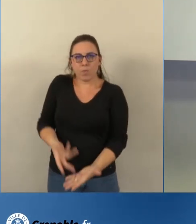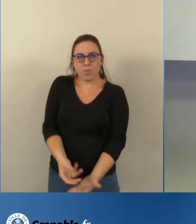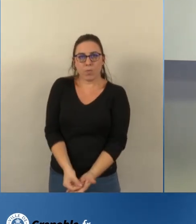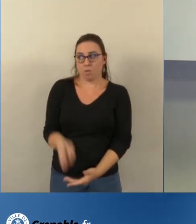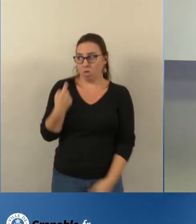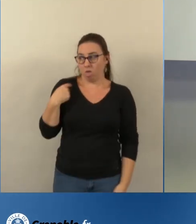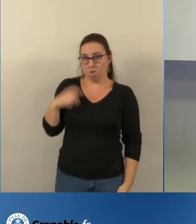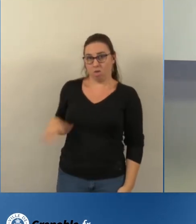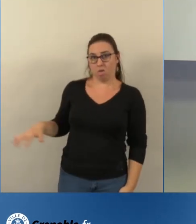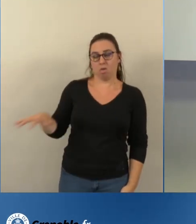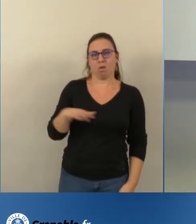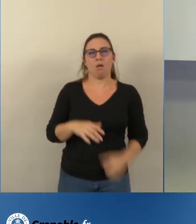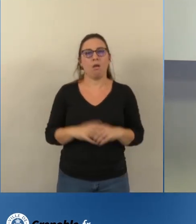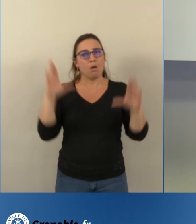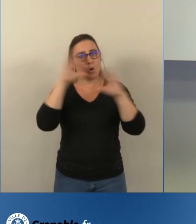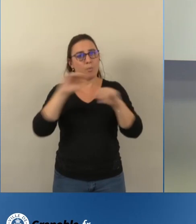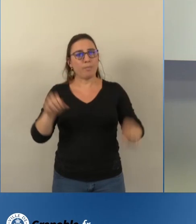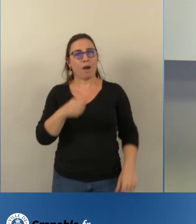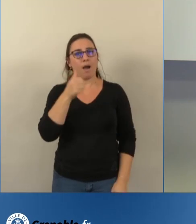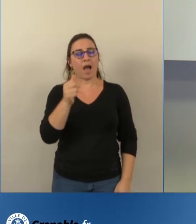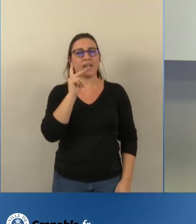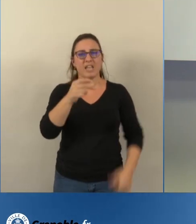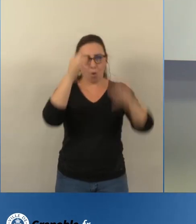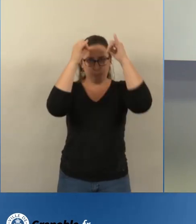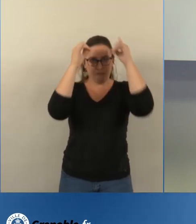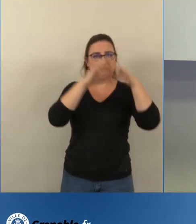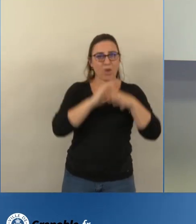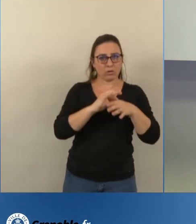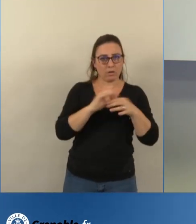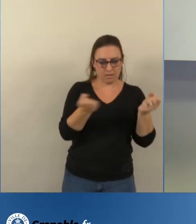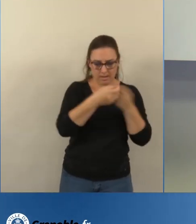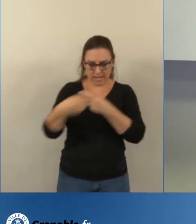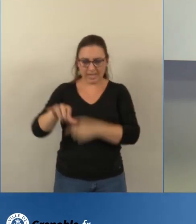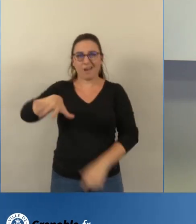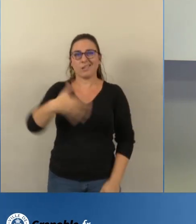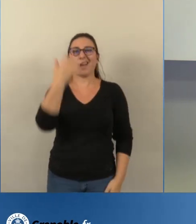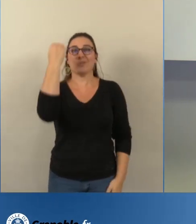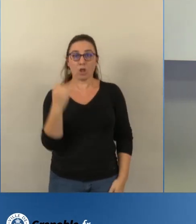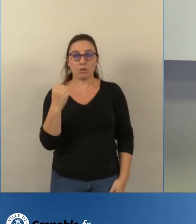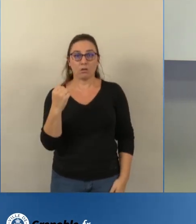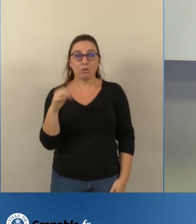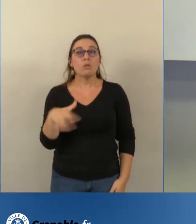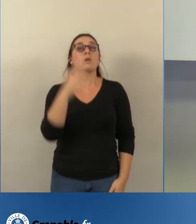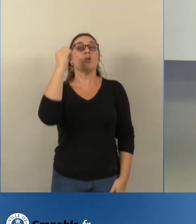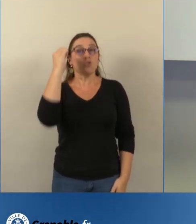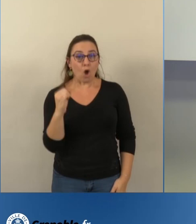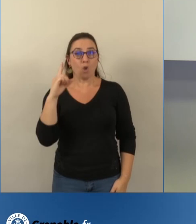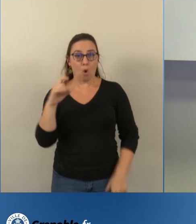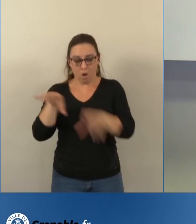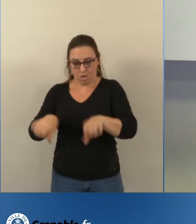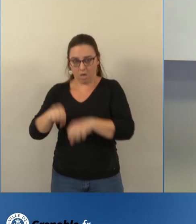je rappelle que la production d'un kilo de viande de bœuf mobilise 15 tonnes 15 tonnes d'eau